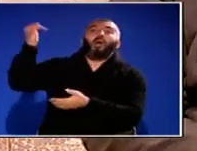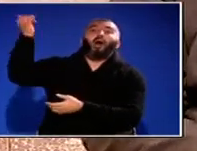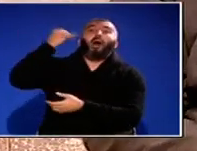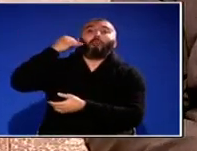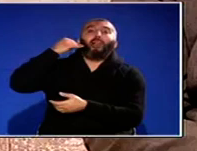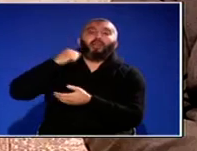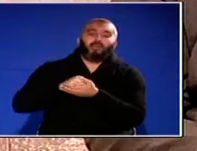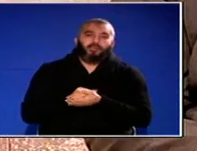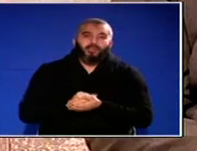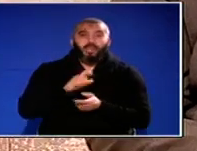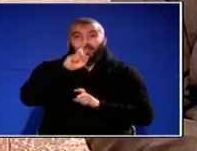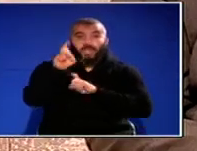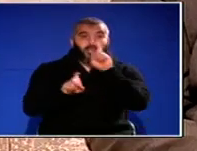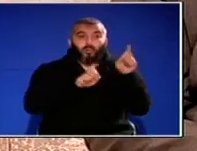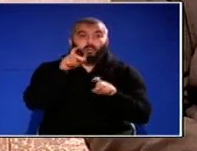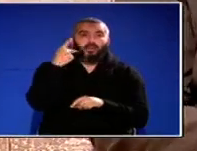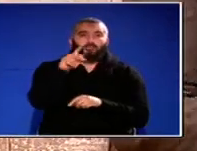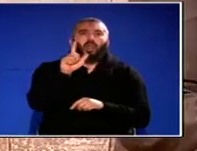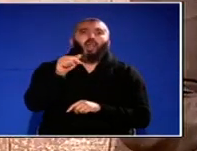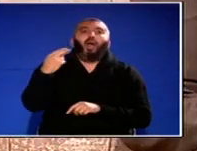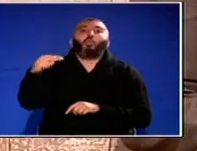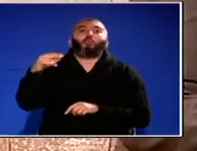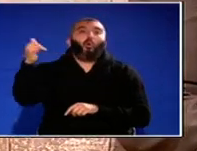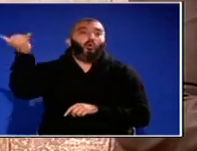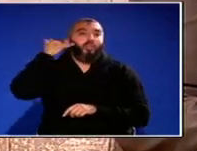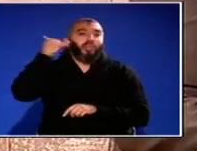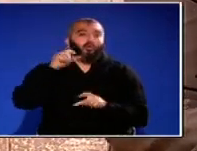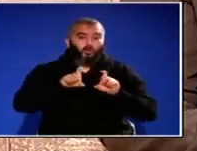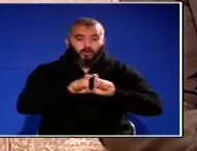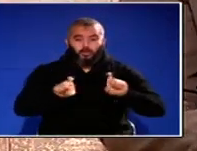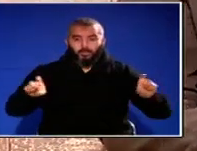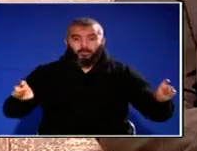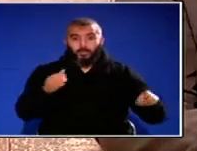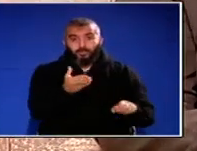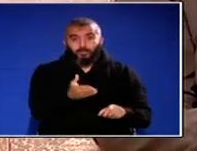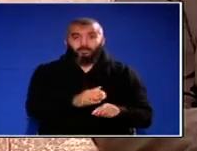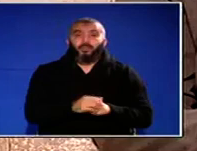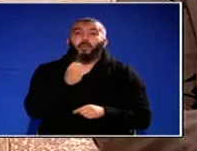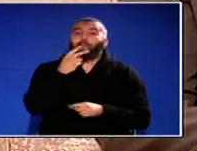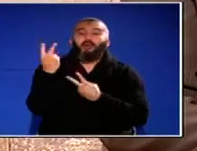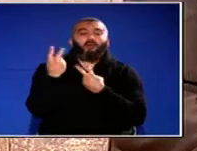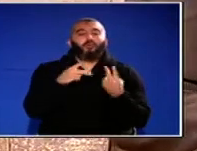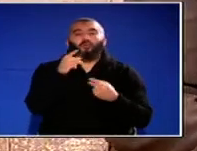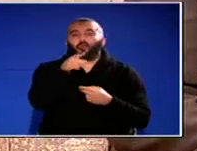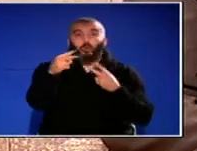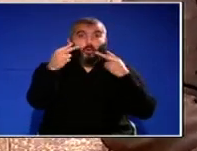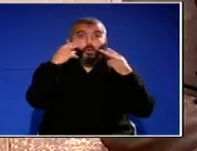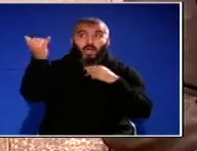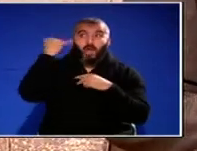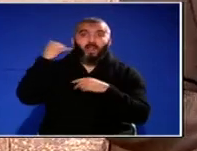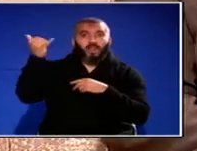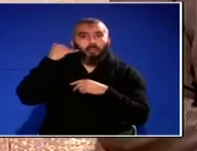والاستماع للانشغالات. هذه أرقام التواصل، أهلا بكم وبانشغالاتكم وأهلا بأسئلتكم في